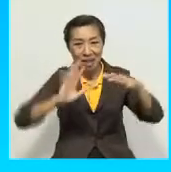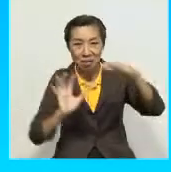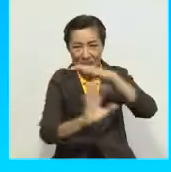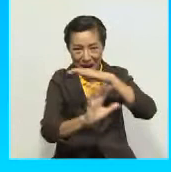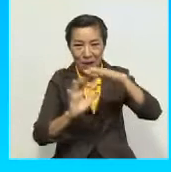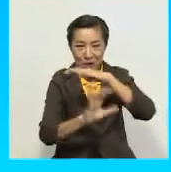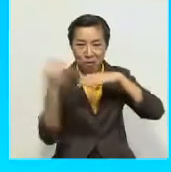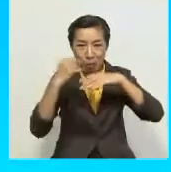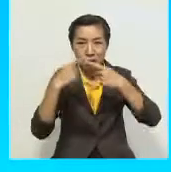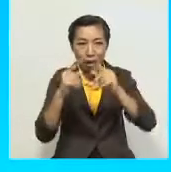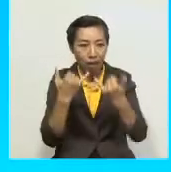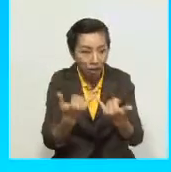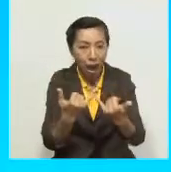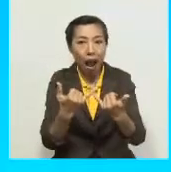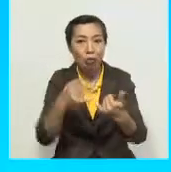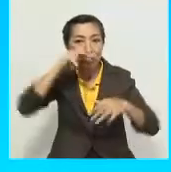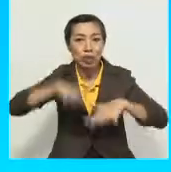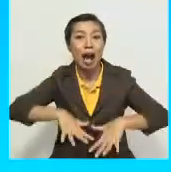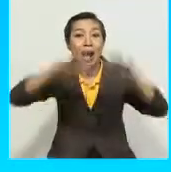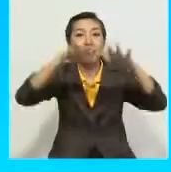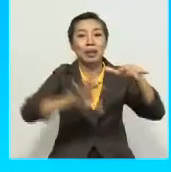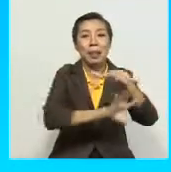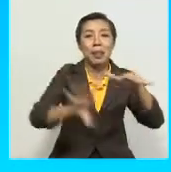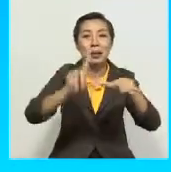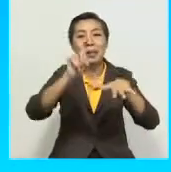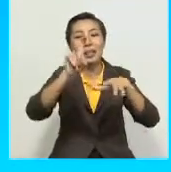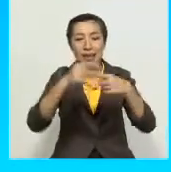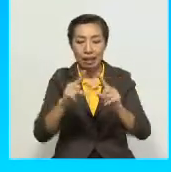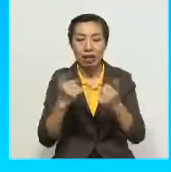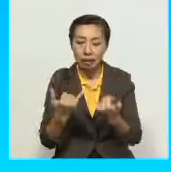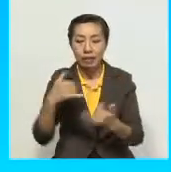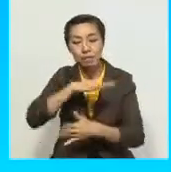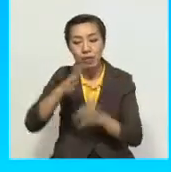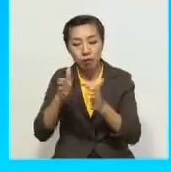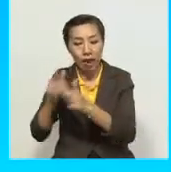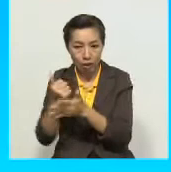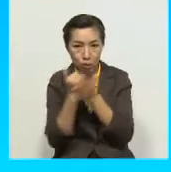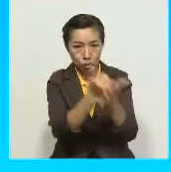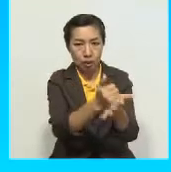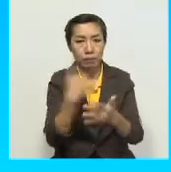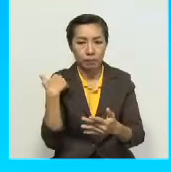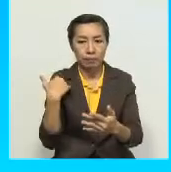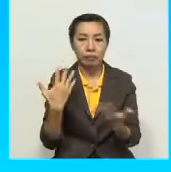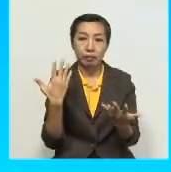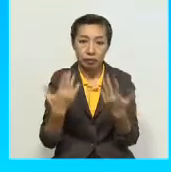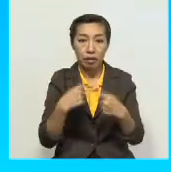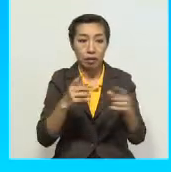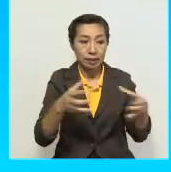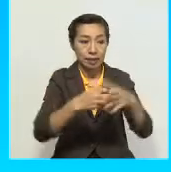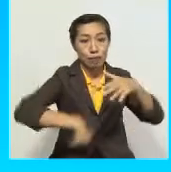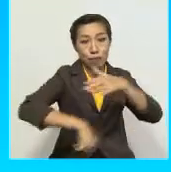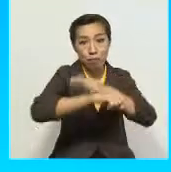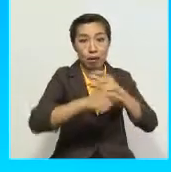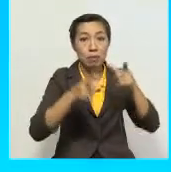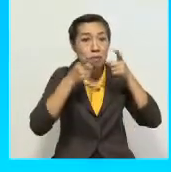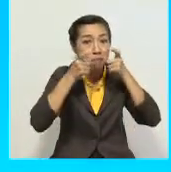กิดอุบัติเหตุนิดนึงเพราะว่าน้ำมันมากไปแต่ว่าไม่เป็นไรตอนนี้ทุกฝ่ายกำลังให้ความช่วยเหลือแต่ว่าคือนอกจากทีมนักฟุตบอลหมูป่า